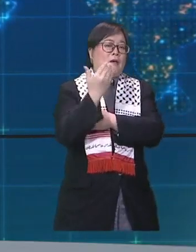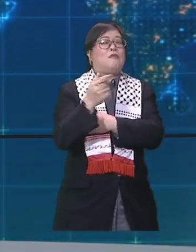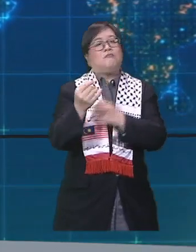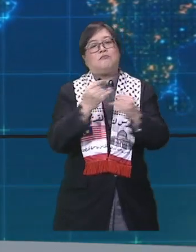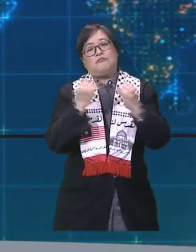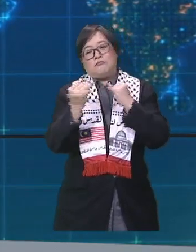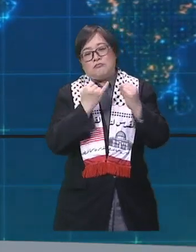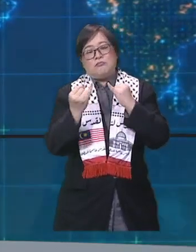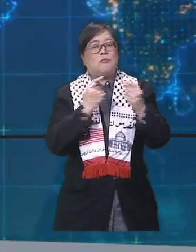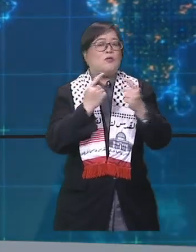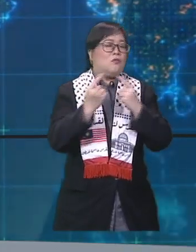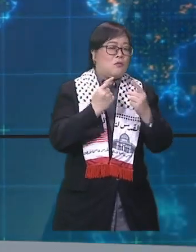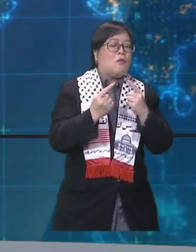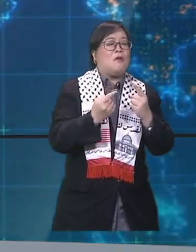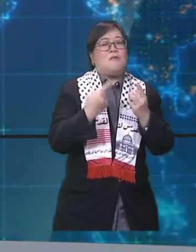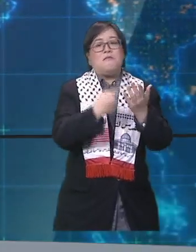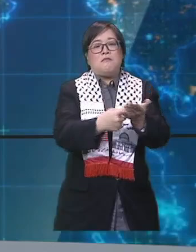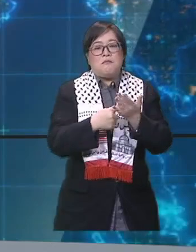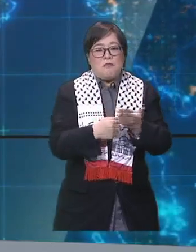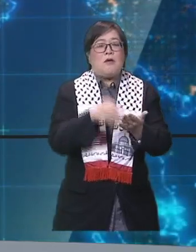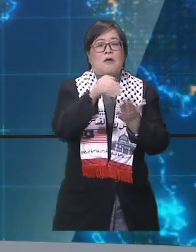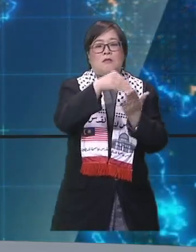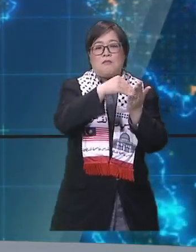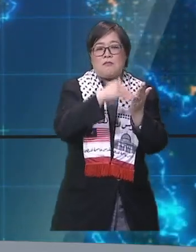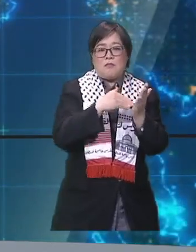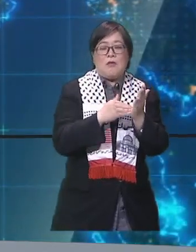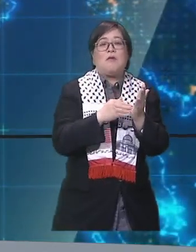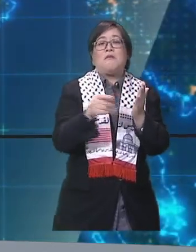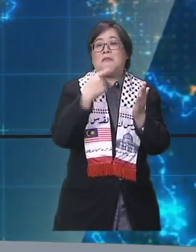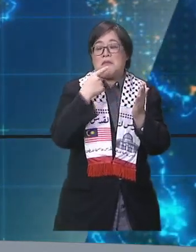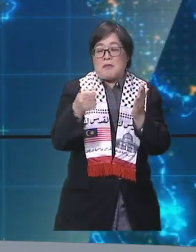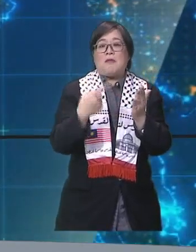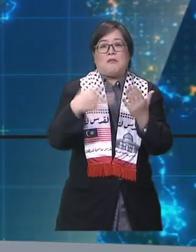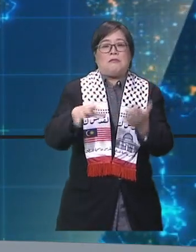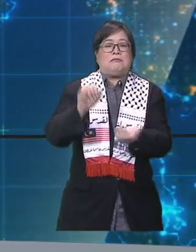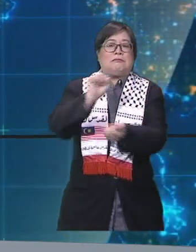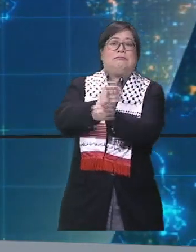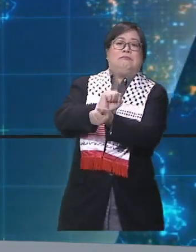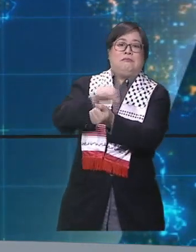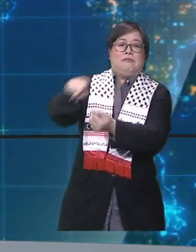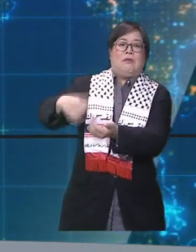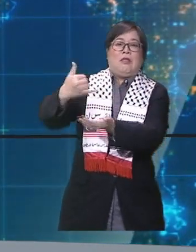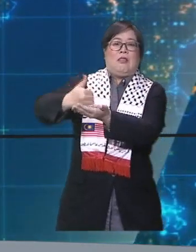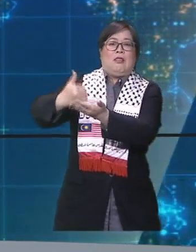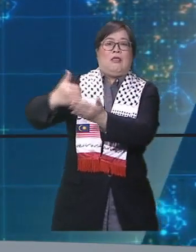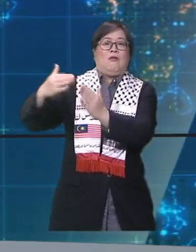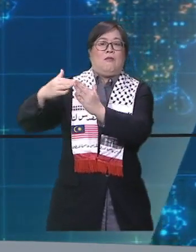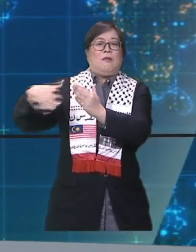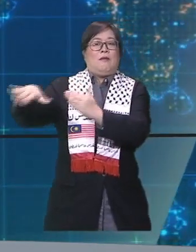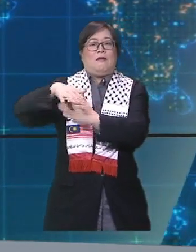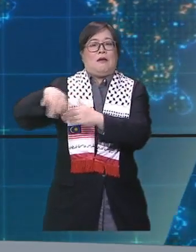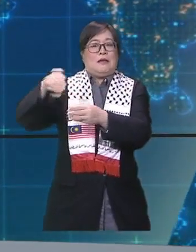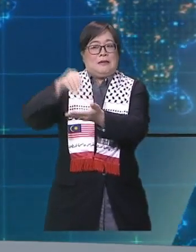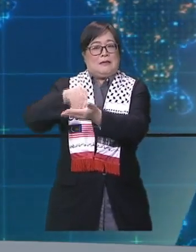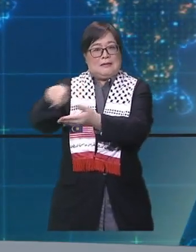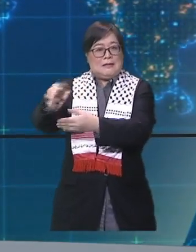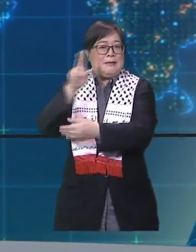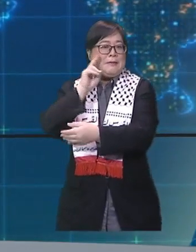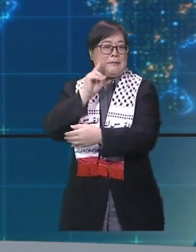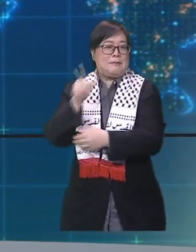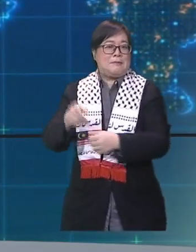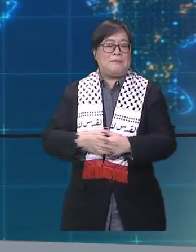pagi tadi untuk dirakam ket lag berhubung dakwaannya telah dikurung di sebuah rumah di